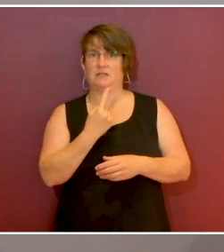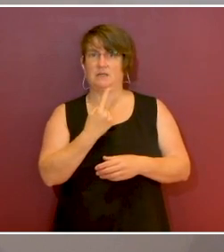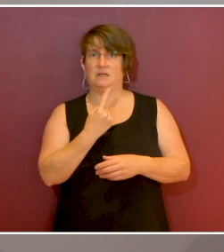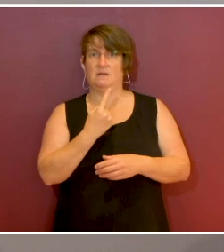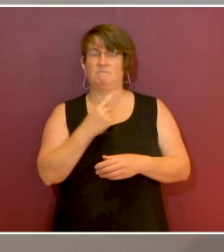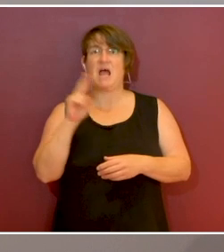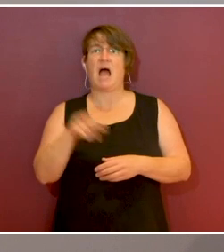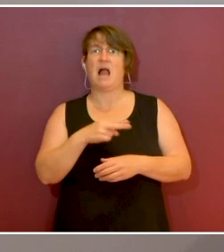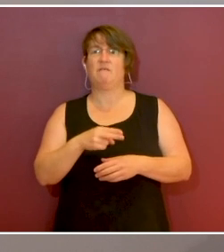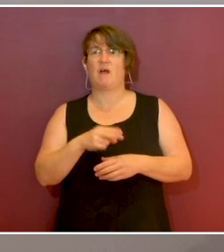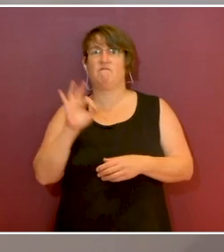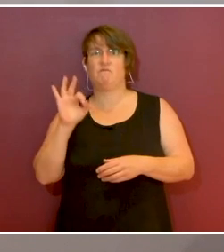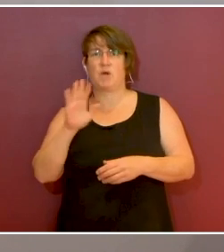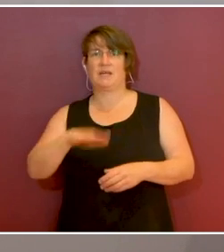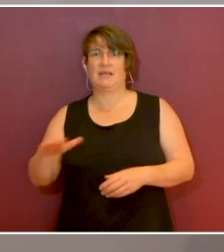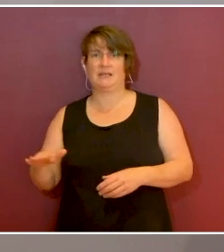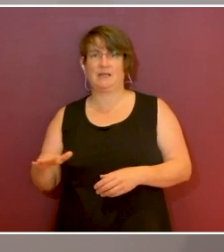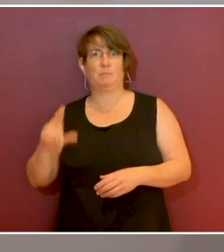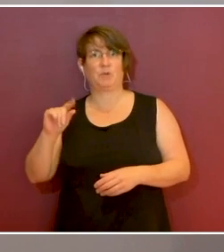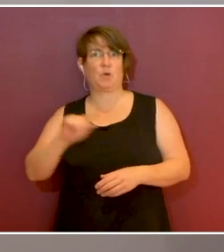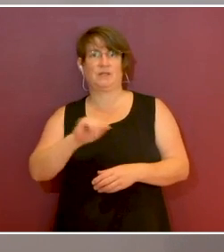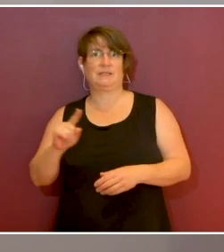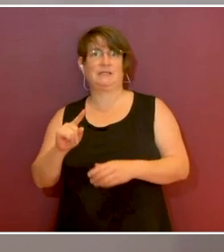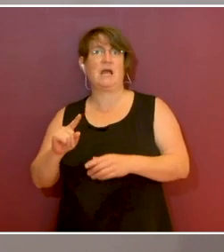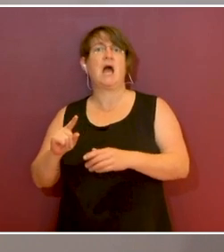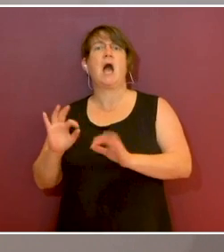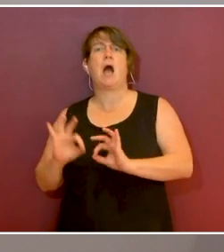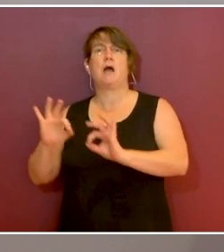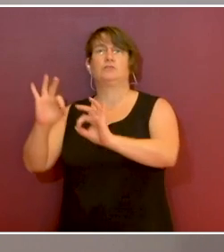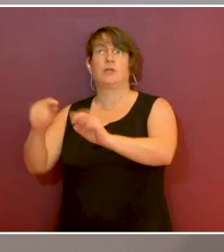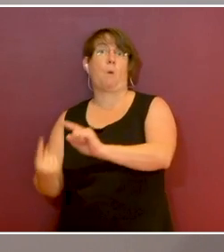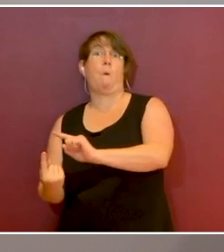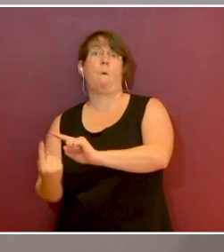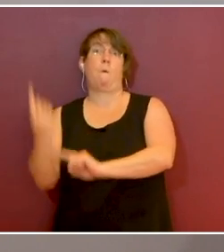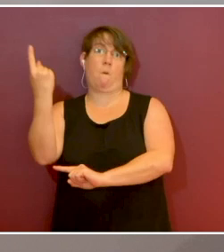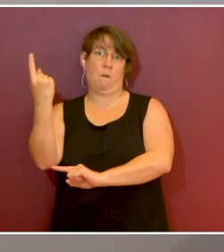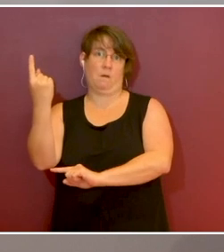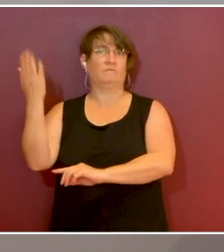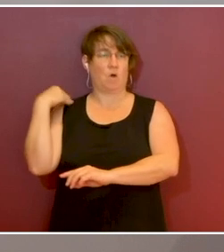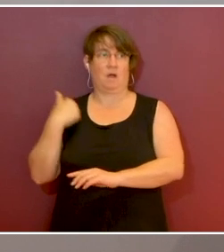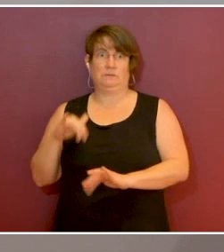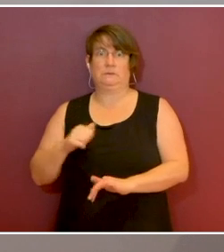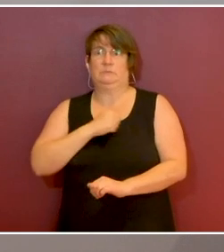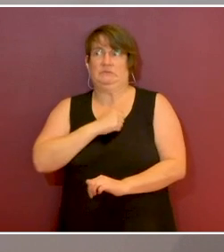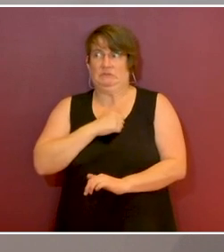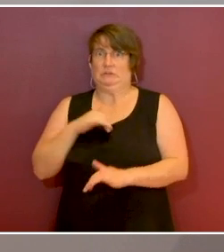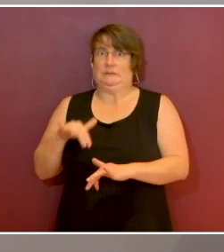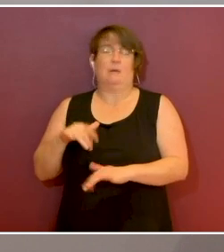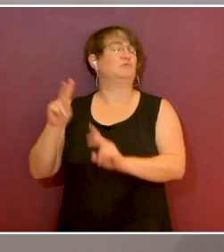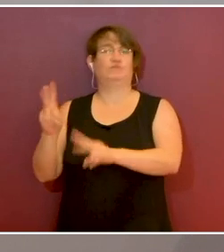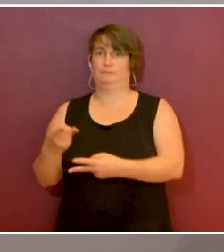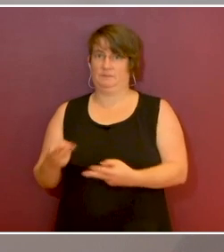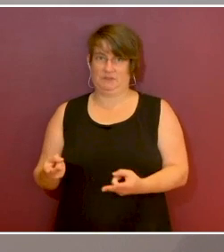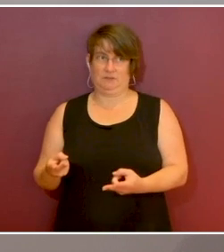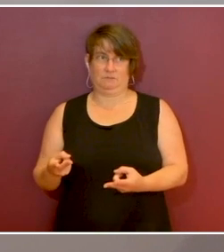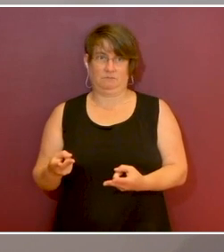nicht diesen deutlich höheren Ansteckungsgrad hatte, den wir befürchtet hatten oder der allgemein